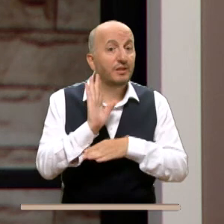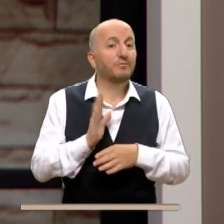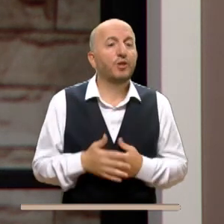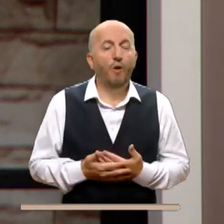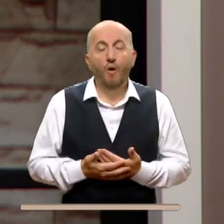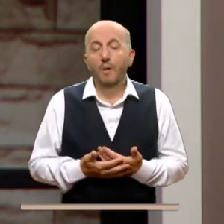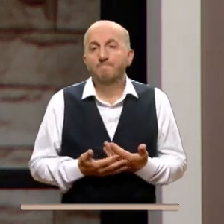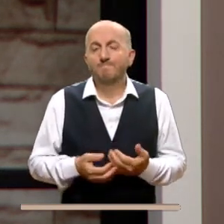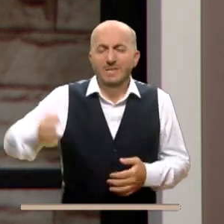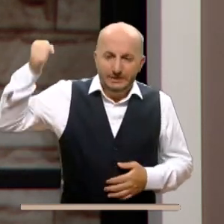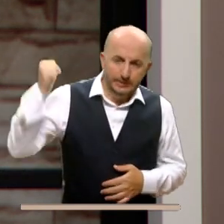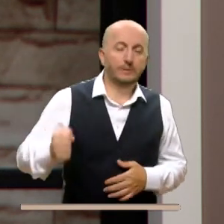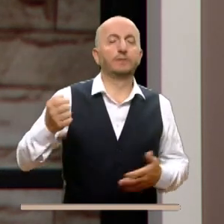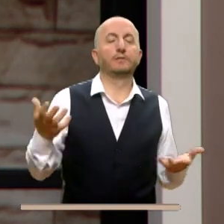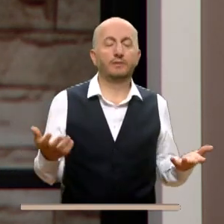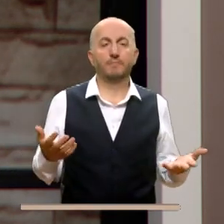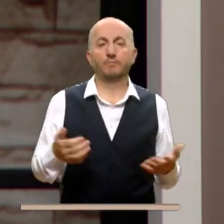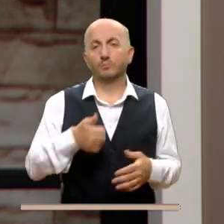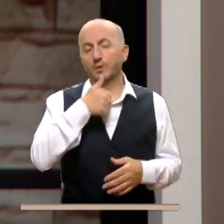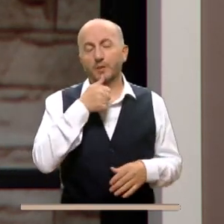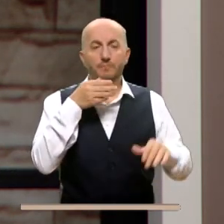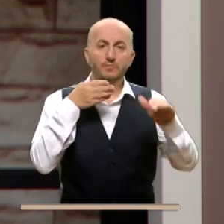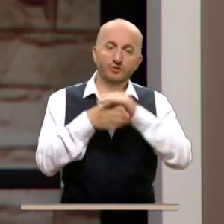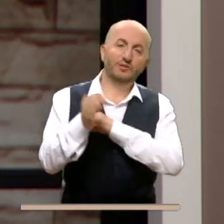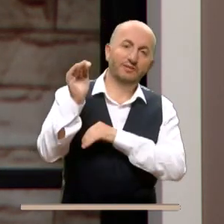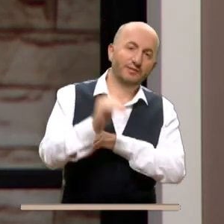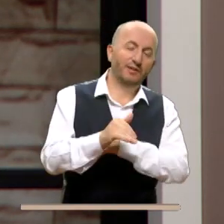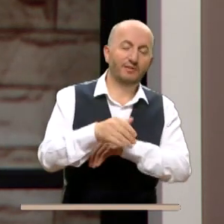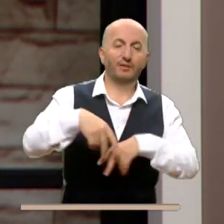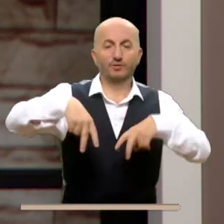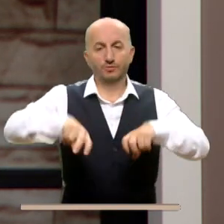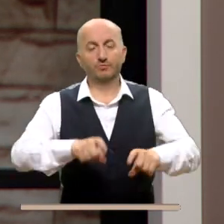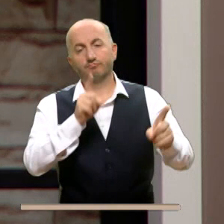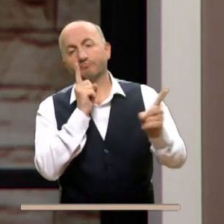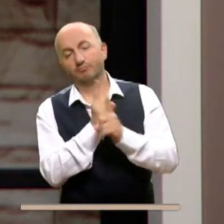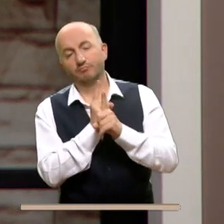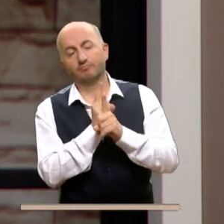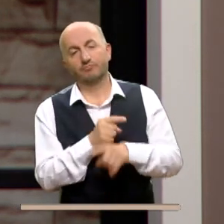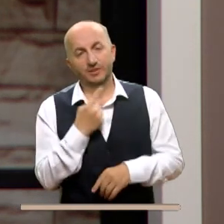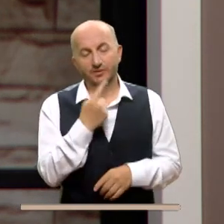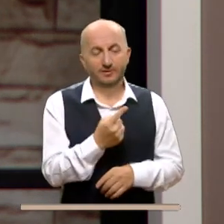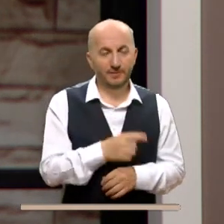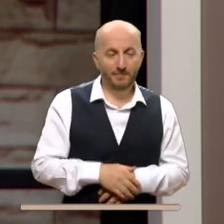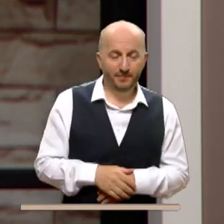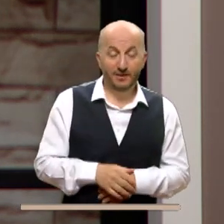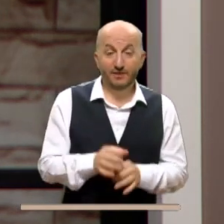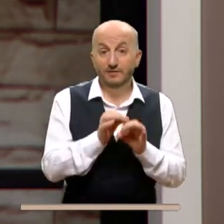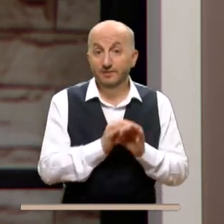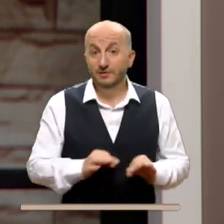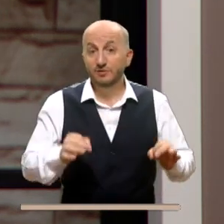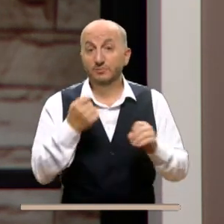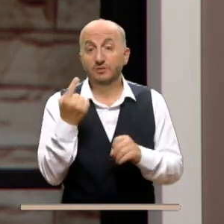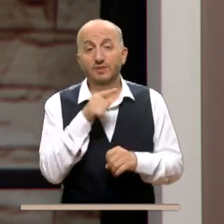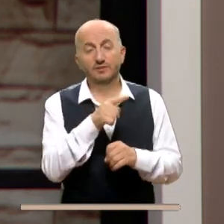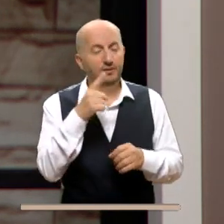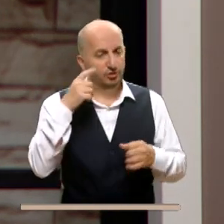böyle masaya vuruyorum. Babam içeri geldi, oturttu beni karşısına. Dedi ki oğlum hiçbir şey senin